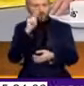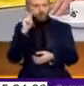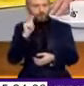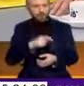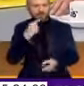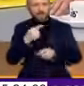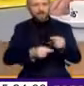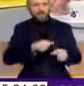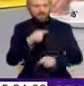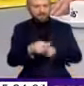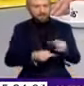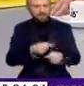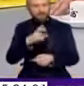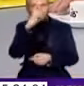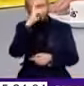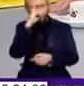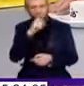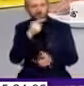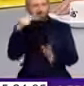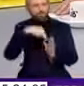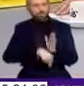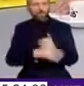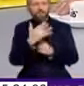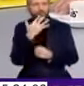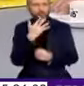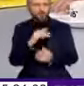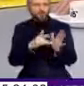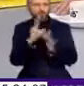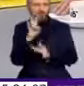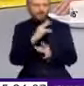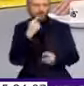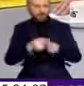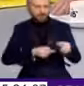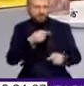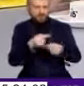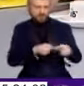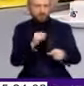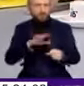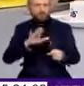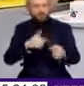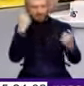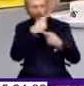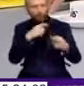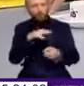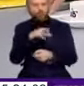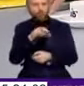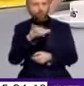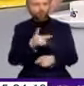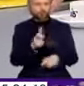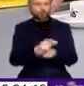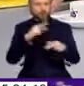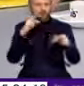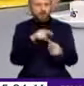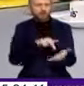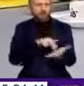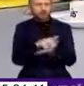– традиційна держава з глибокими національними і християнськими традиціями. Угу. І після проголошення Томосу дуже неправильно